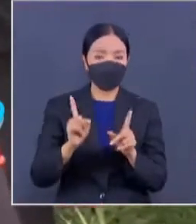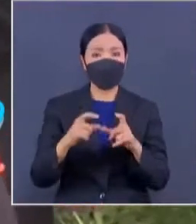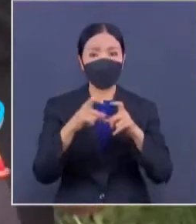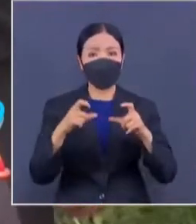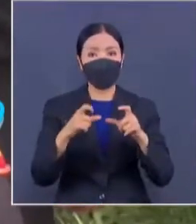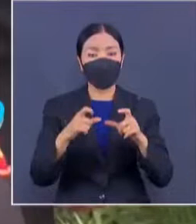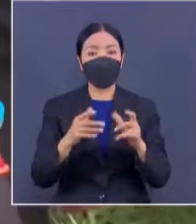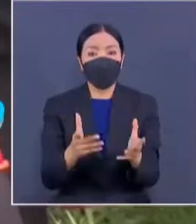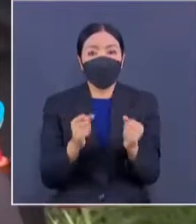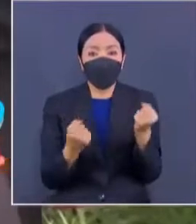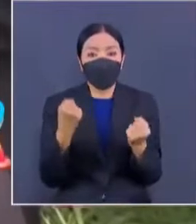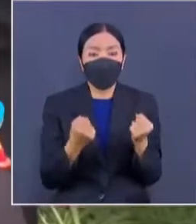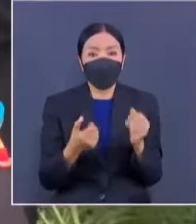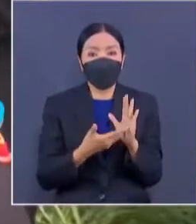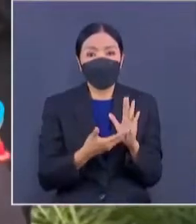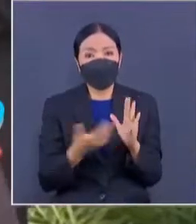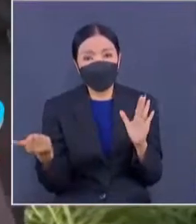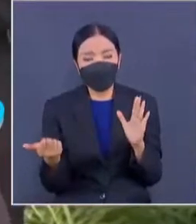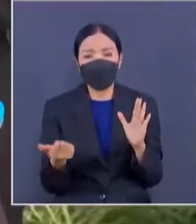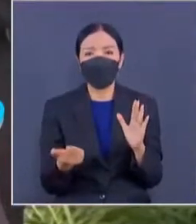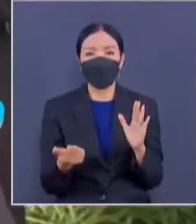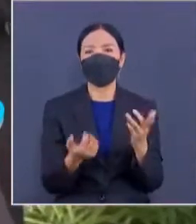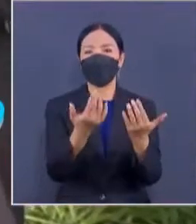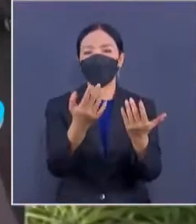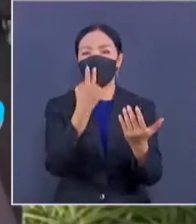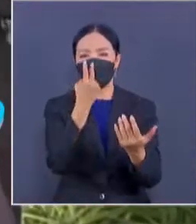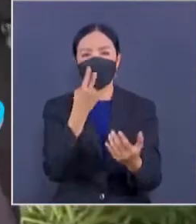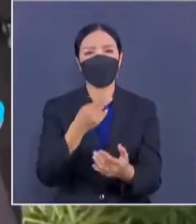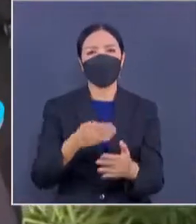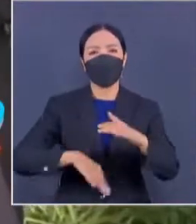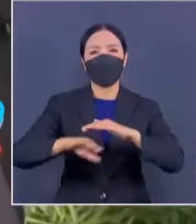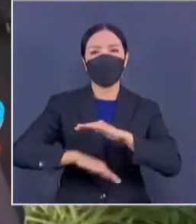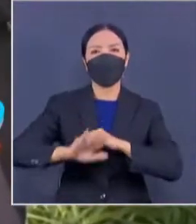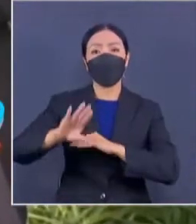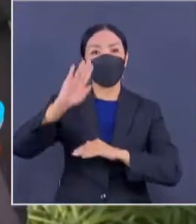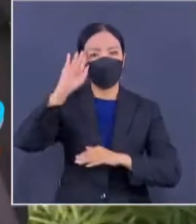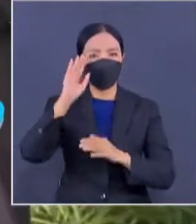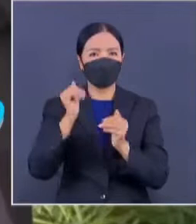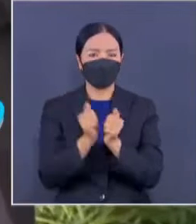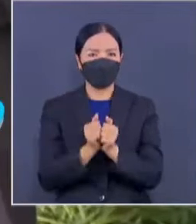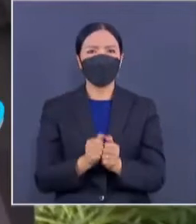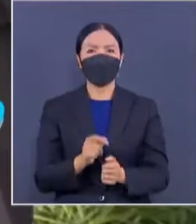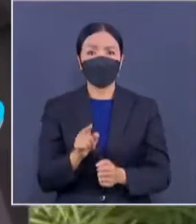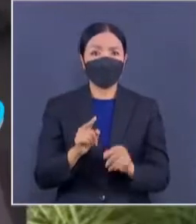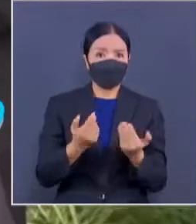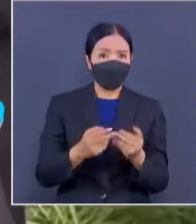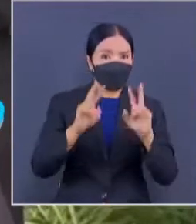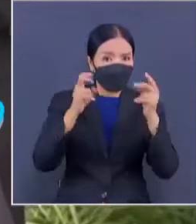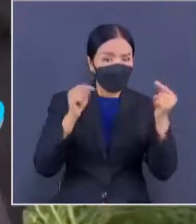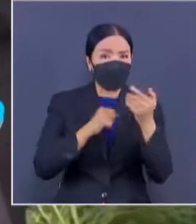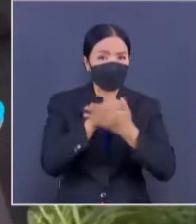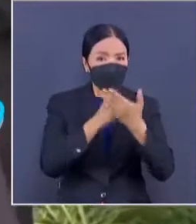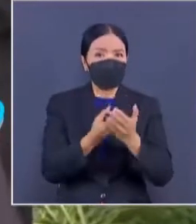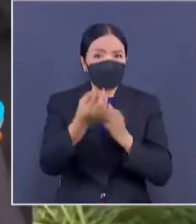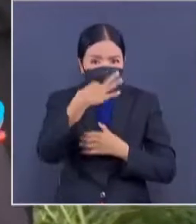ตอนนี้อยู่ระหว่างการรวบรวมหลักฐานของตำรวจนะครับว่าจะเข้าข่ายหรือเปล่าแต่พอมีประเด็นเรื่องของสารเสพติดเนี่ยอันนี้เนี่ย